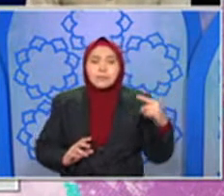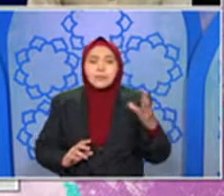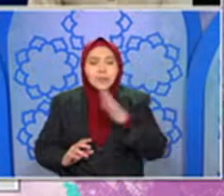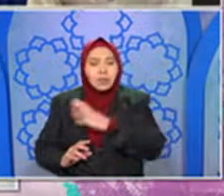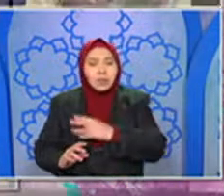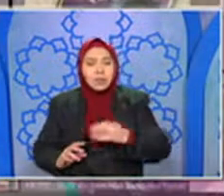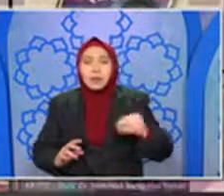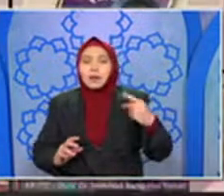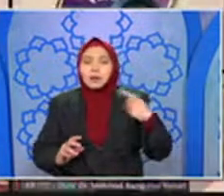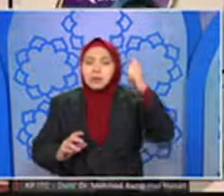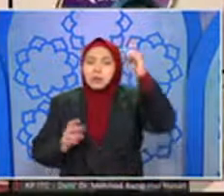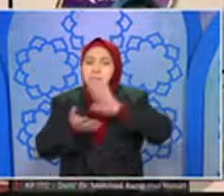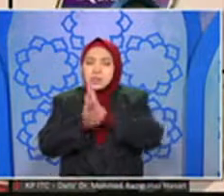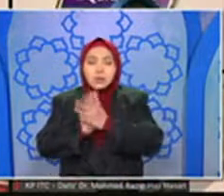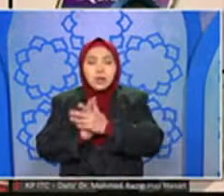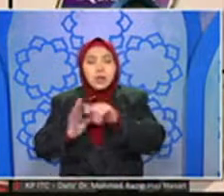سنقرئك فلا